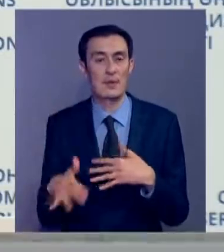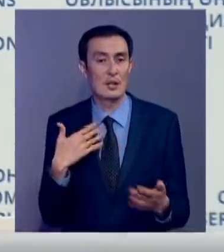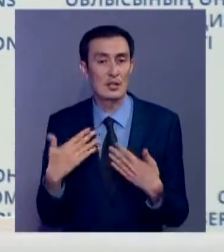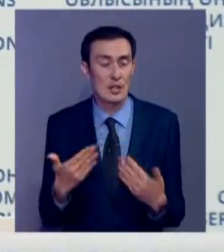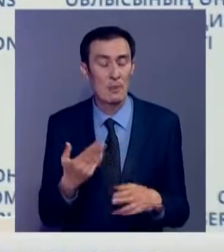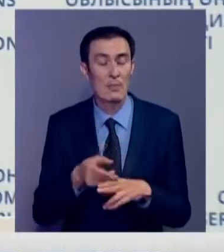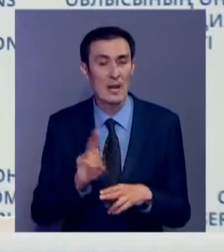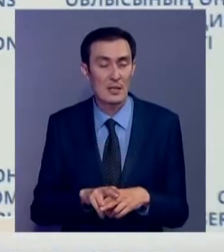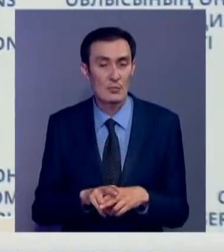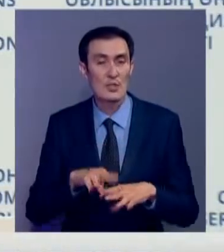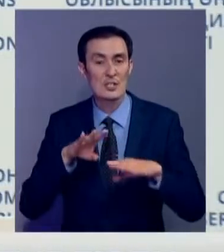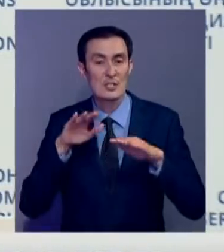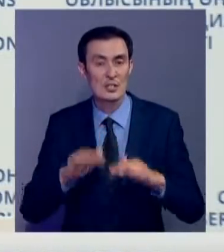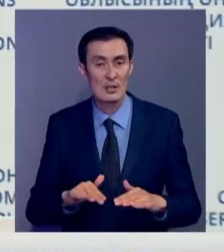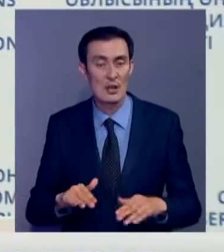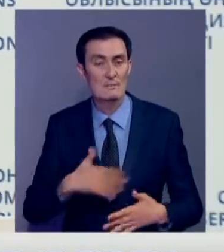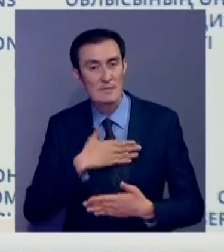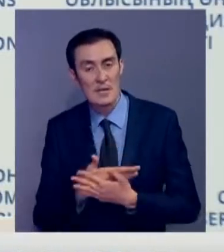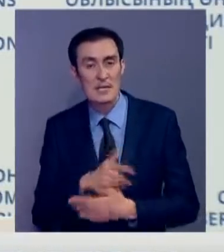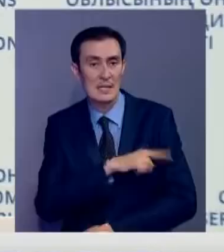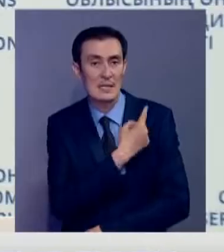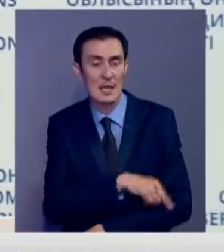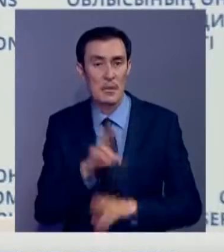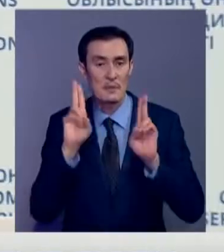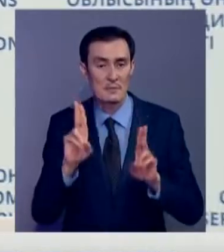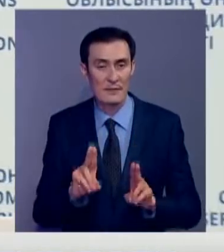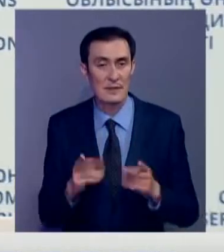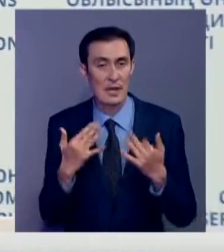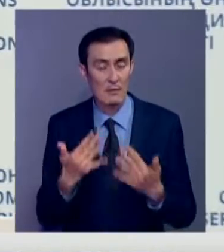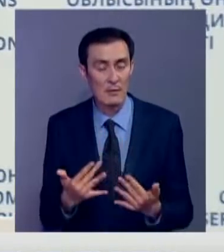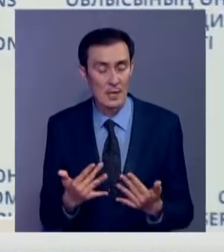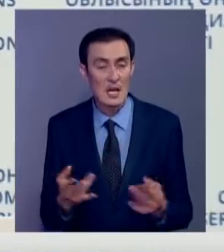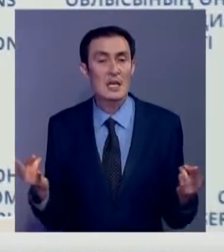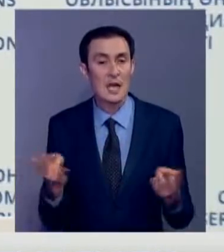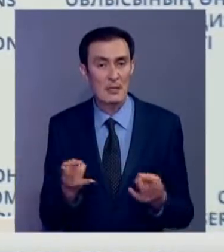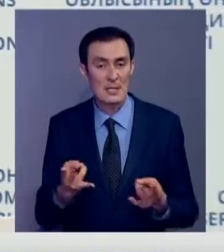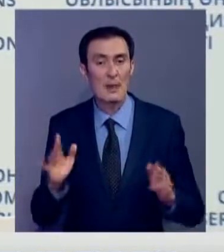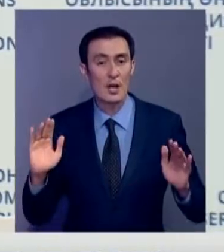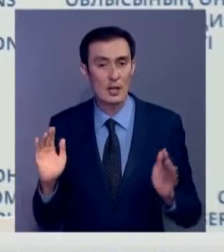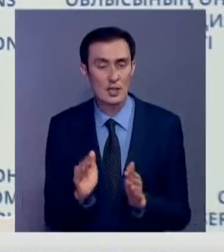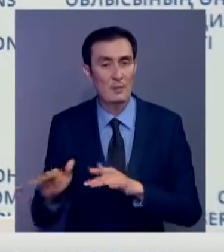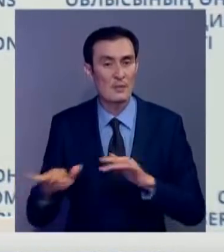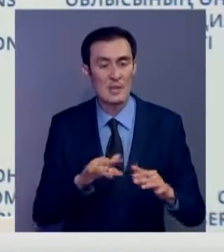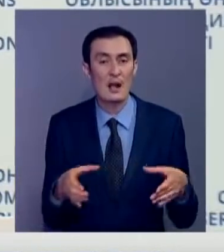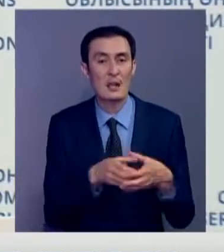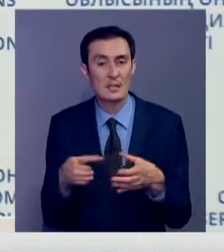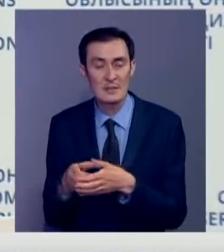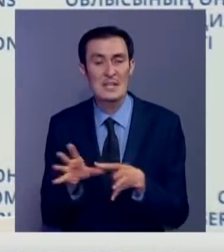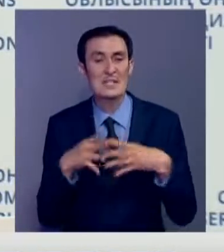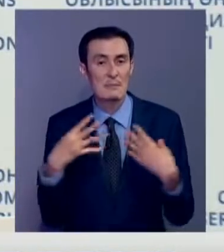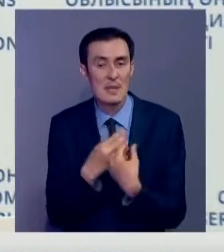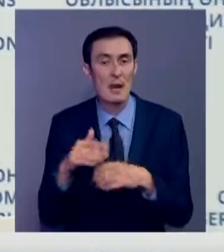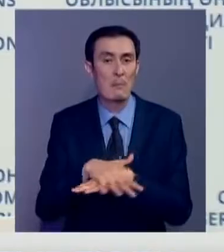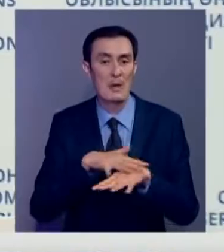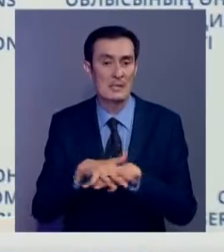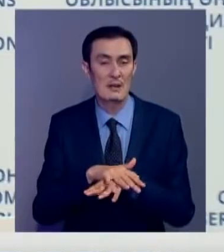Поэтому снижена мотивация к соблюдению санитарно-эпидемиологических требований. Необходимо ограничить проведение коллективных, семейных,